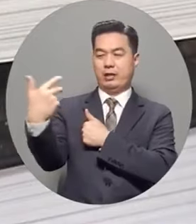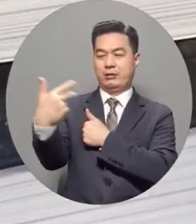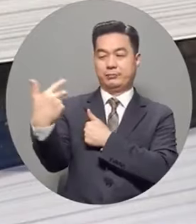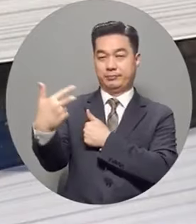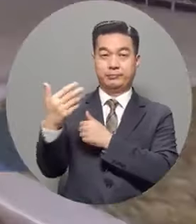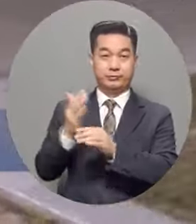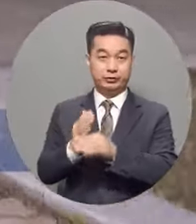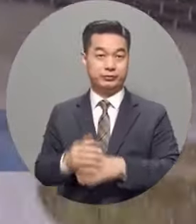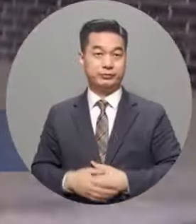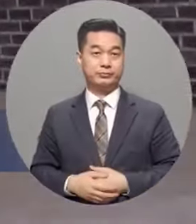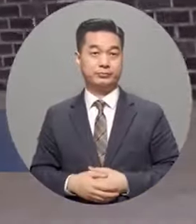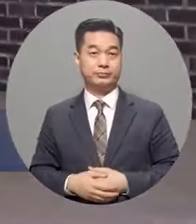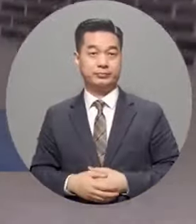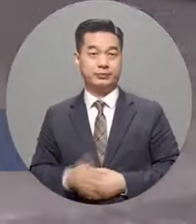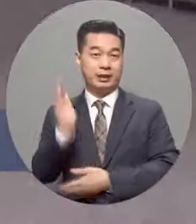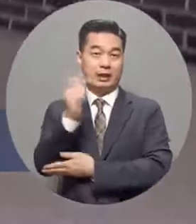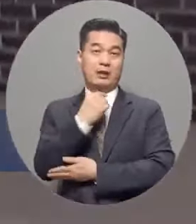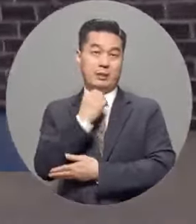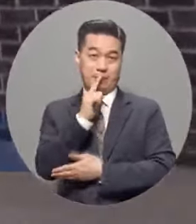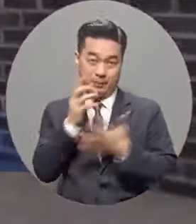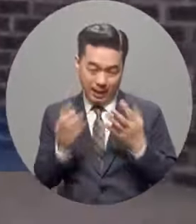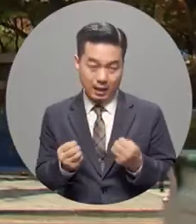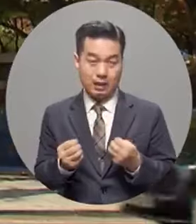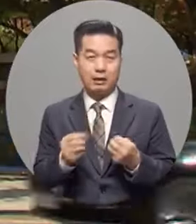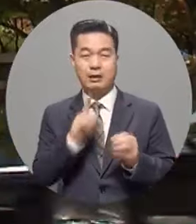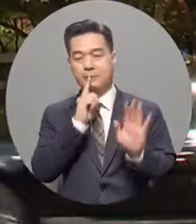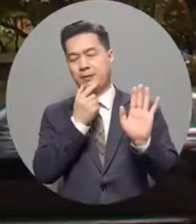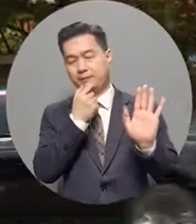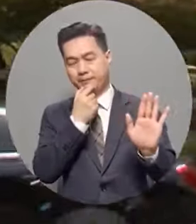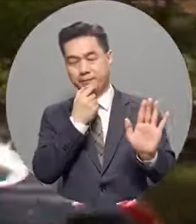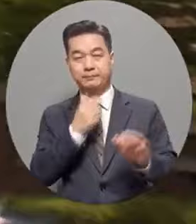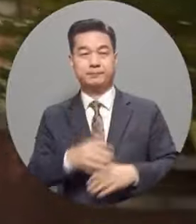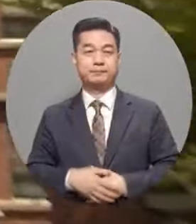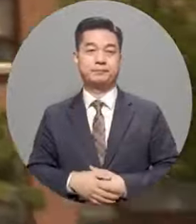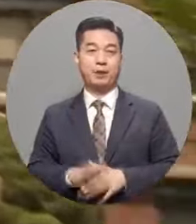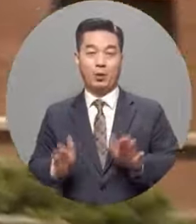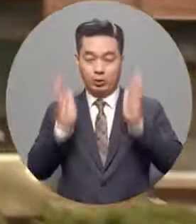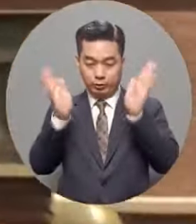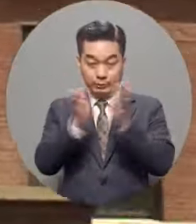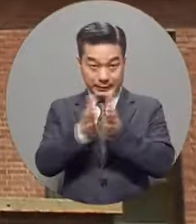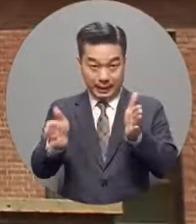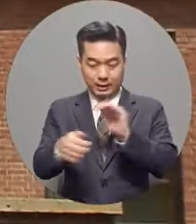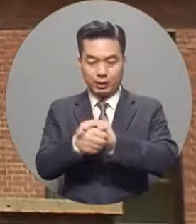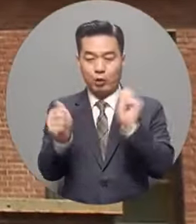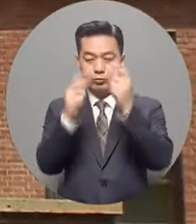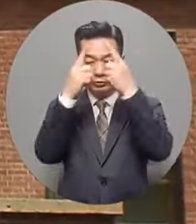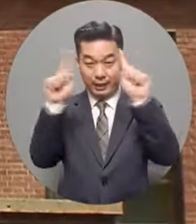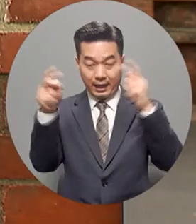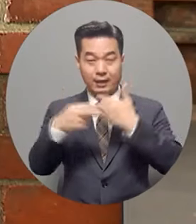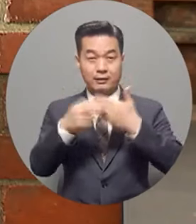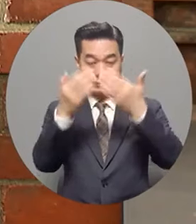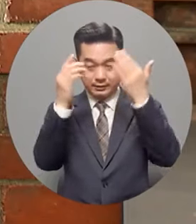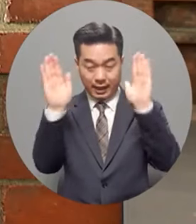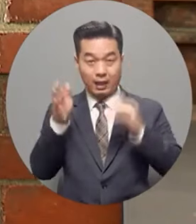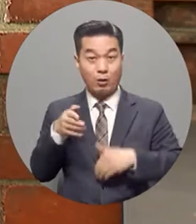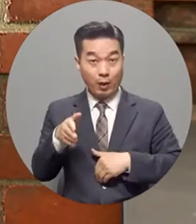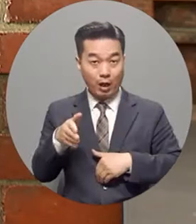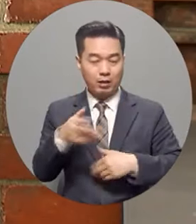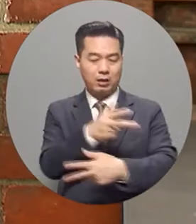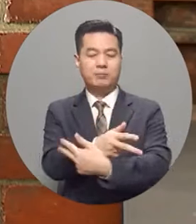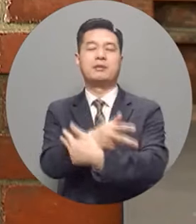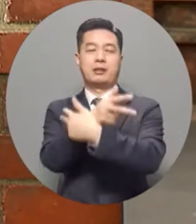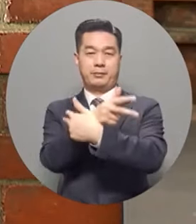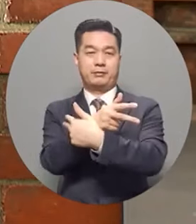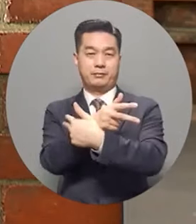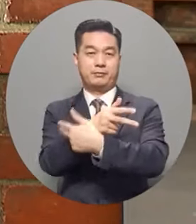할 일이 많지만 알아서 먹고 있다고 그래요. 오늘 수업을 재개한 경북대 의대 역시 수업은 주로 비대면 온라인